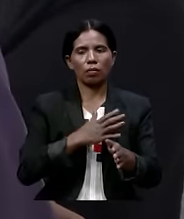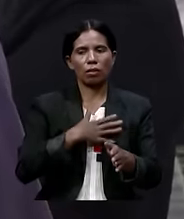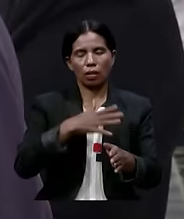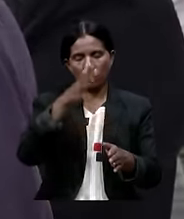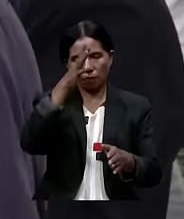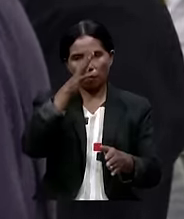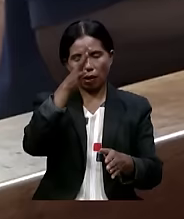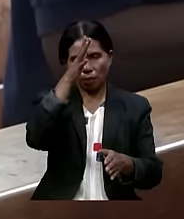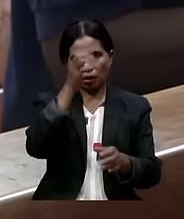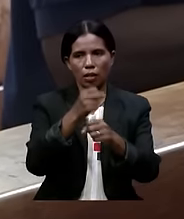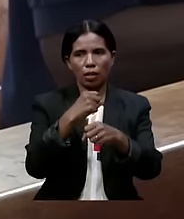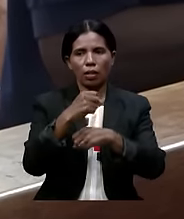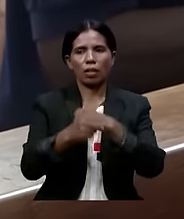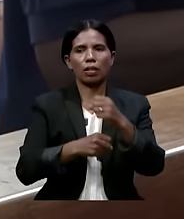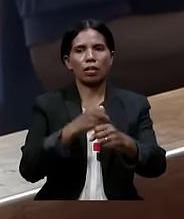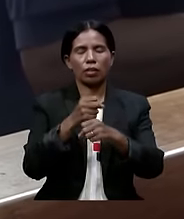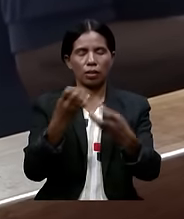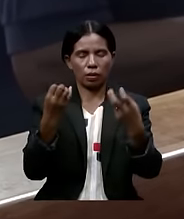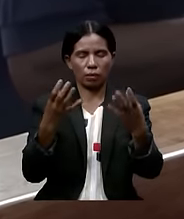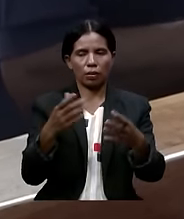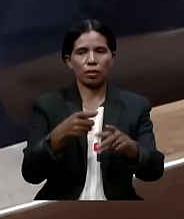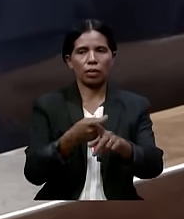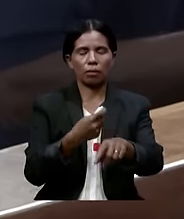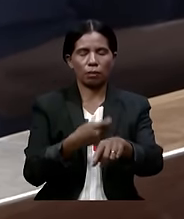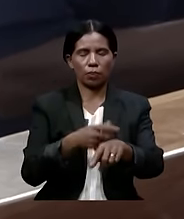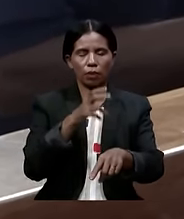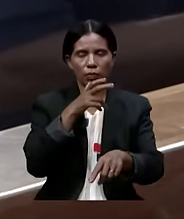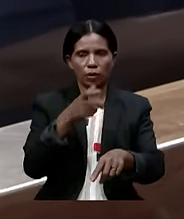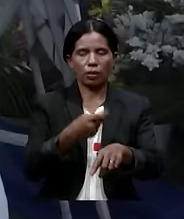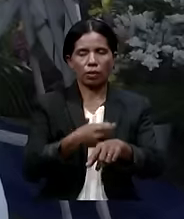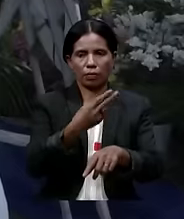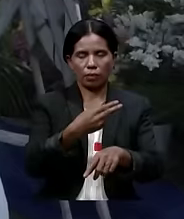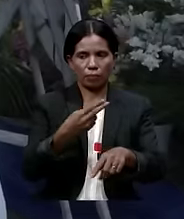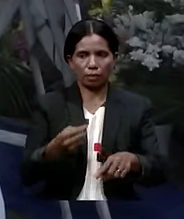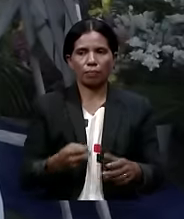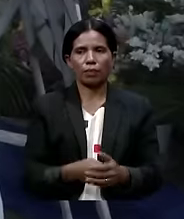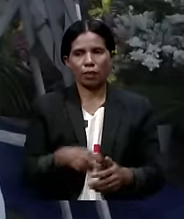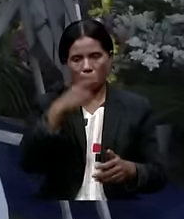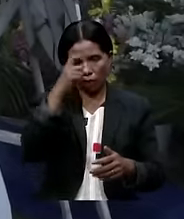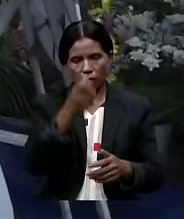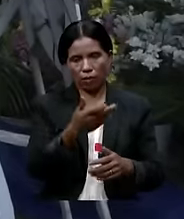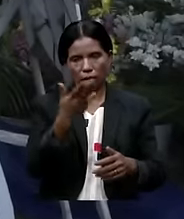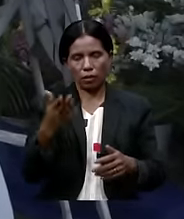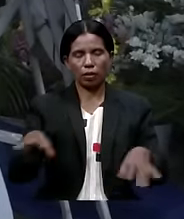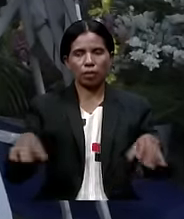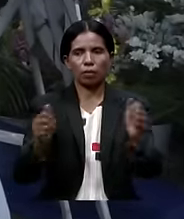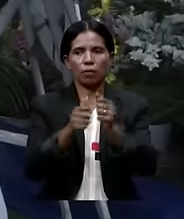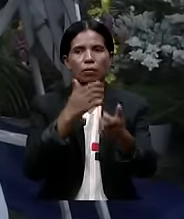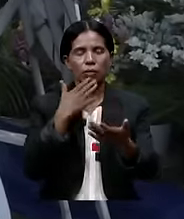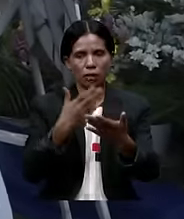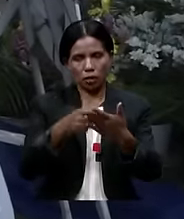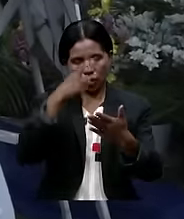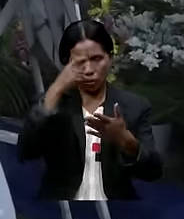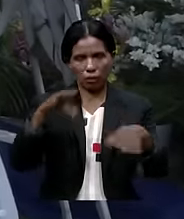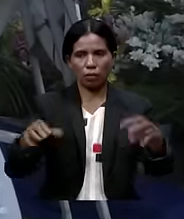halo, durante tinang hira ne larang husi tempo portugues, tempo indonesia, ne tama ita bocira kolabora dia, tama ita bocira